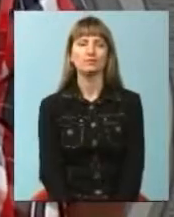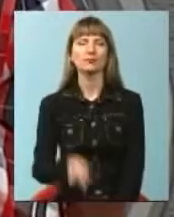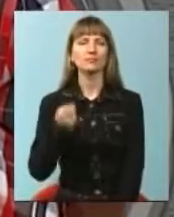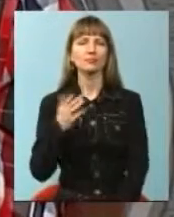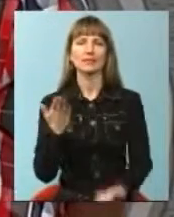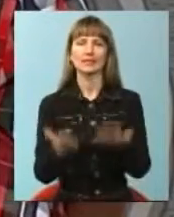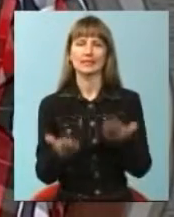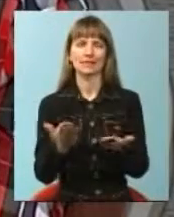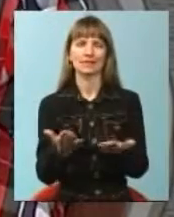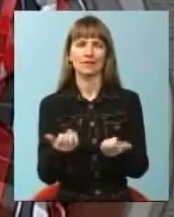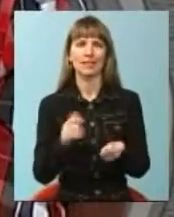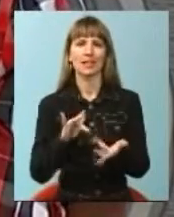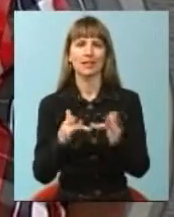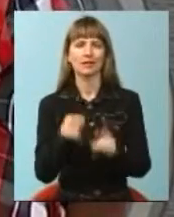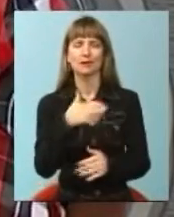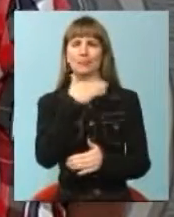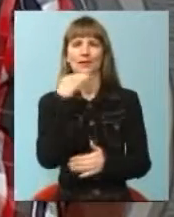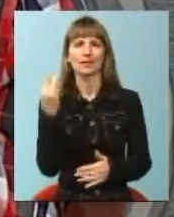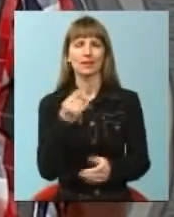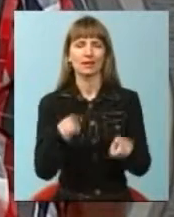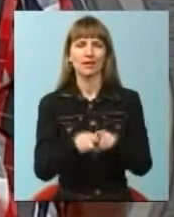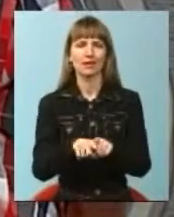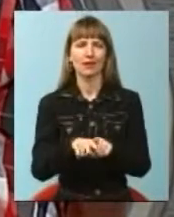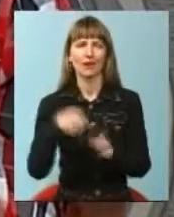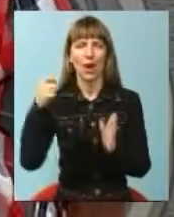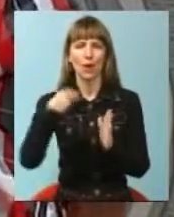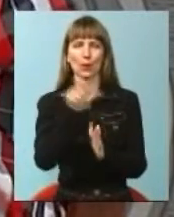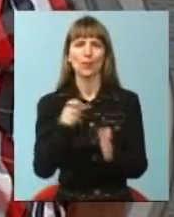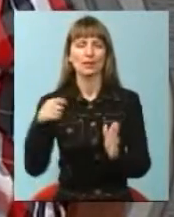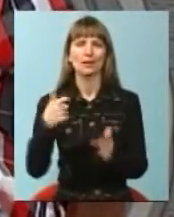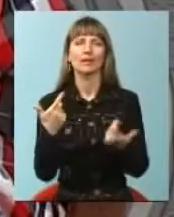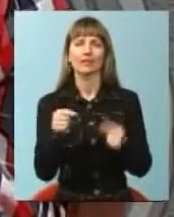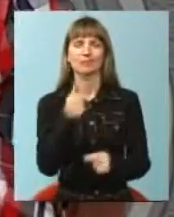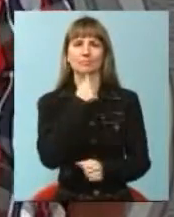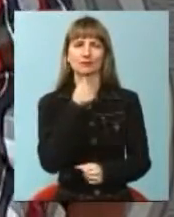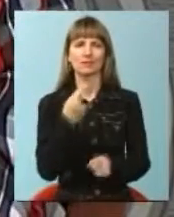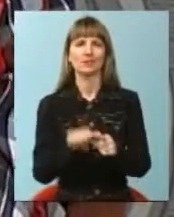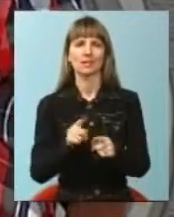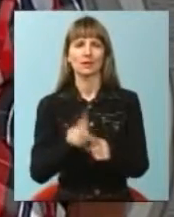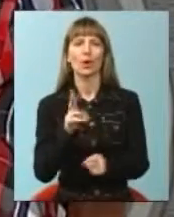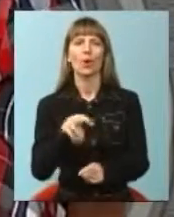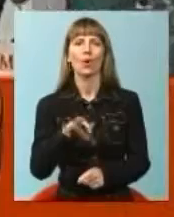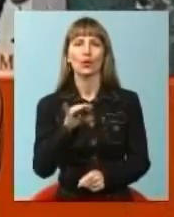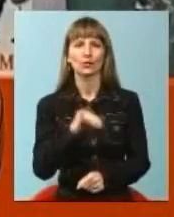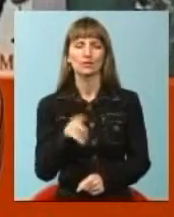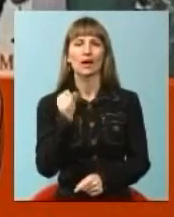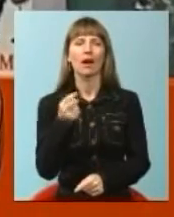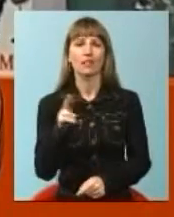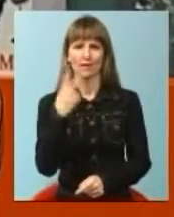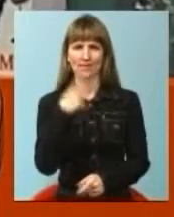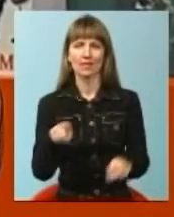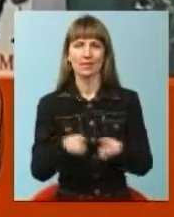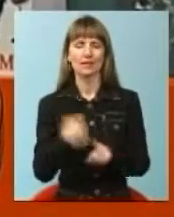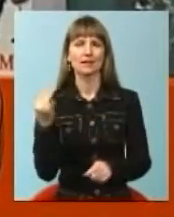Дійсно, якщо брати мережу інтернету, там дуже багато цікавих таких роликів люди знімають, де вони експериментують з цією ж самою колою. От ти, Аню, бачила якісь такі